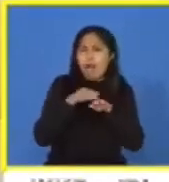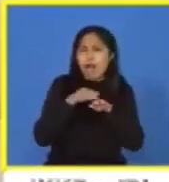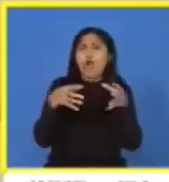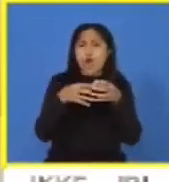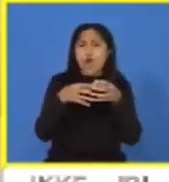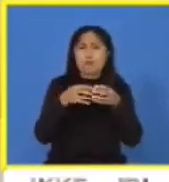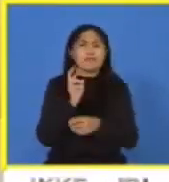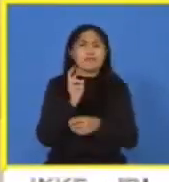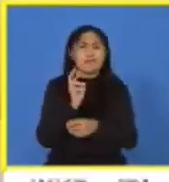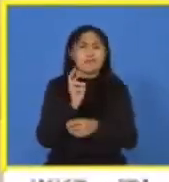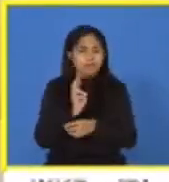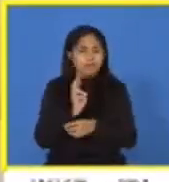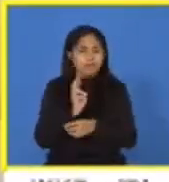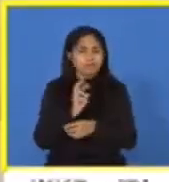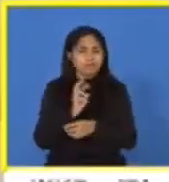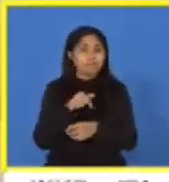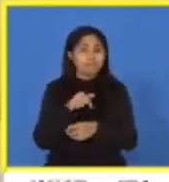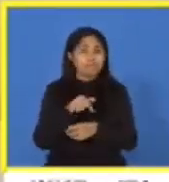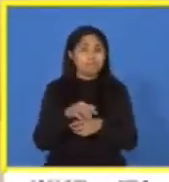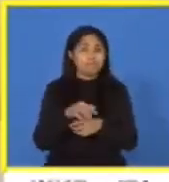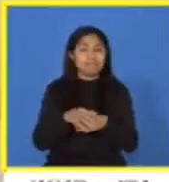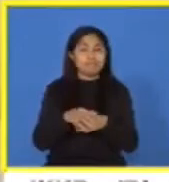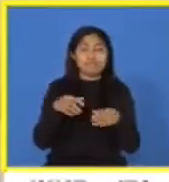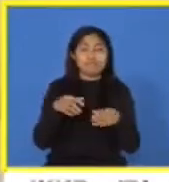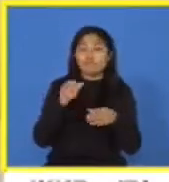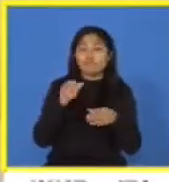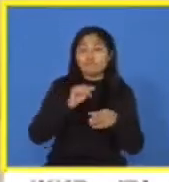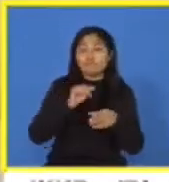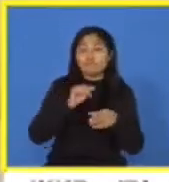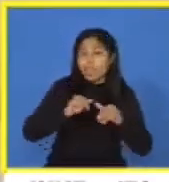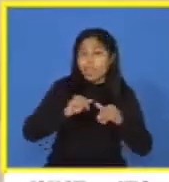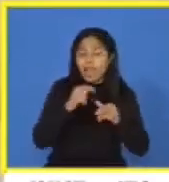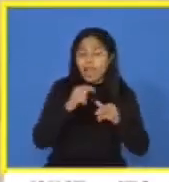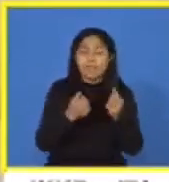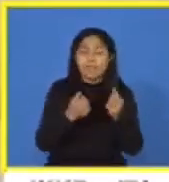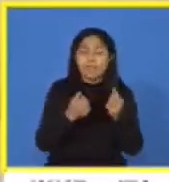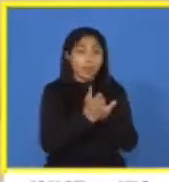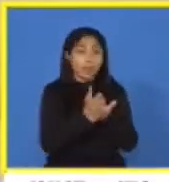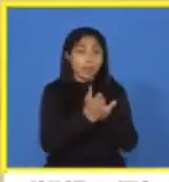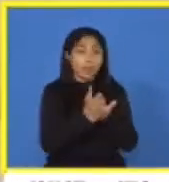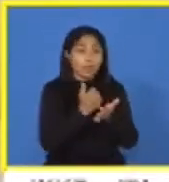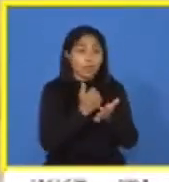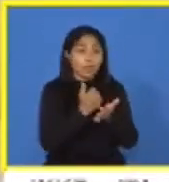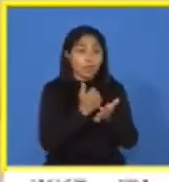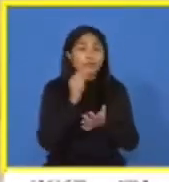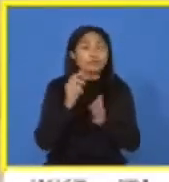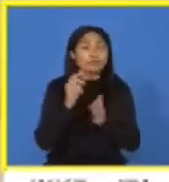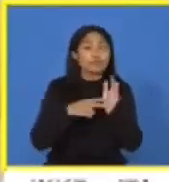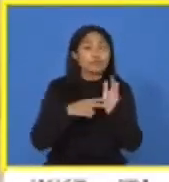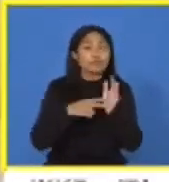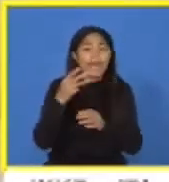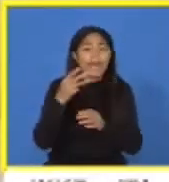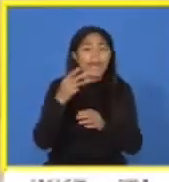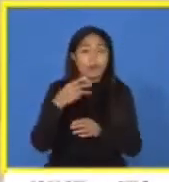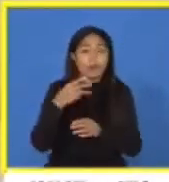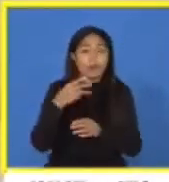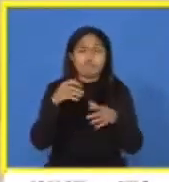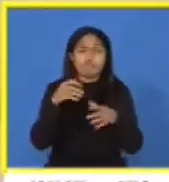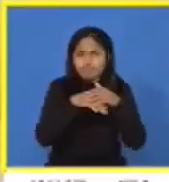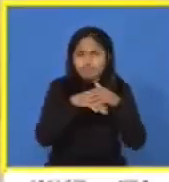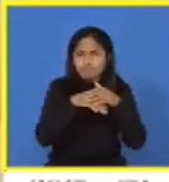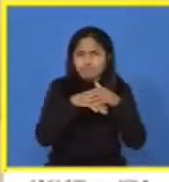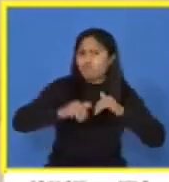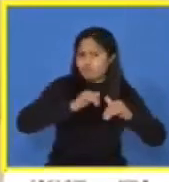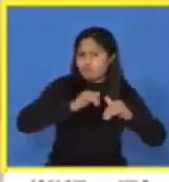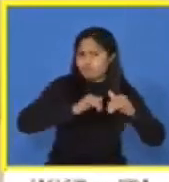rentan. Dan kegiatan ini saudara dibuat dan dikelola dengan bantuan hibah dari Uni Eropa. Isi dari kegiatan ini sepenuhnya